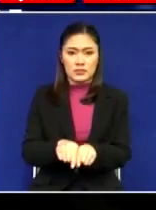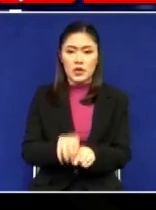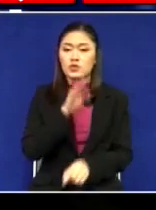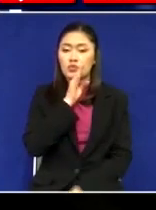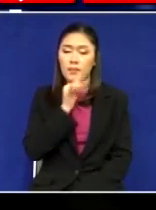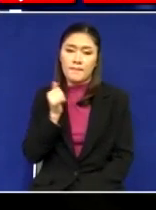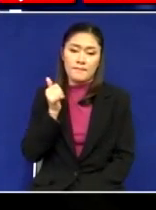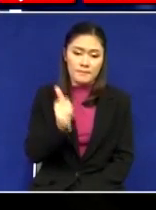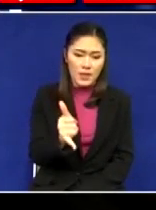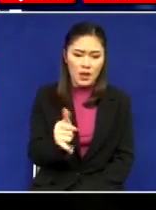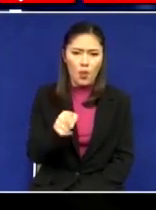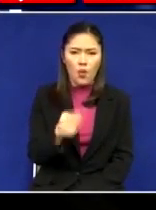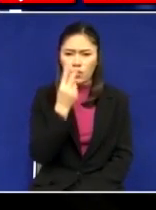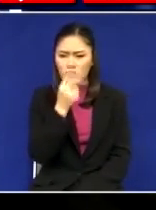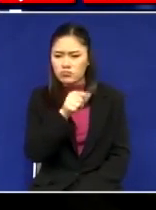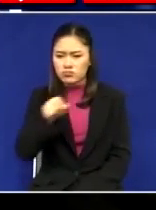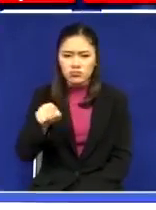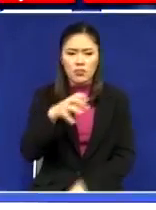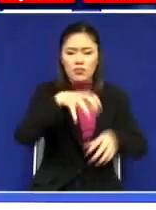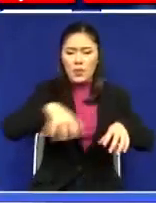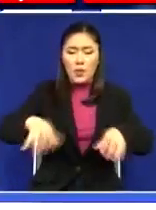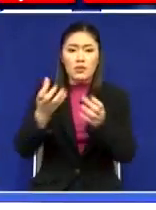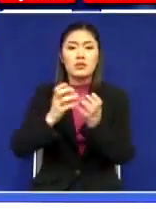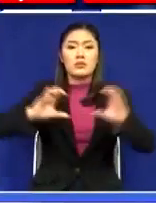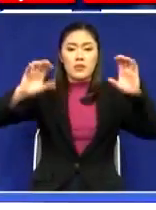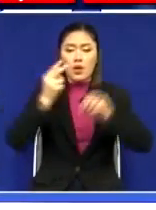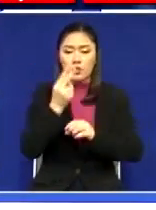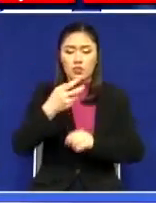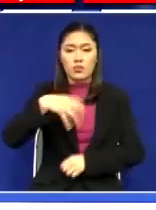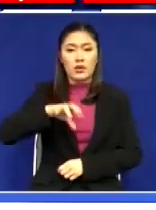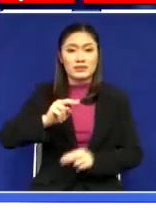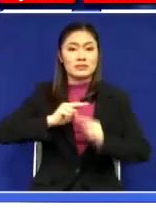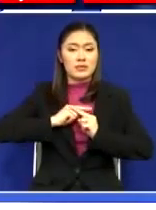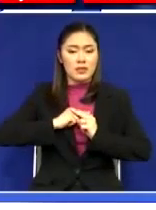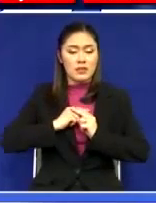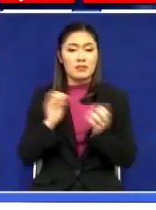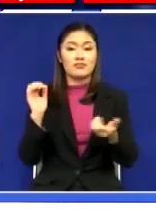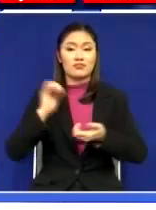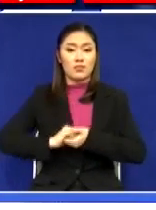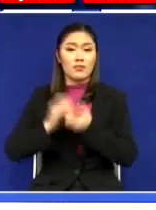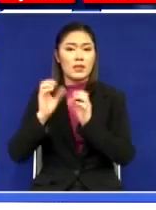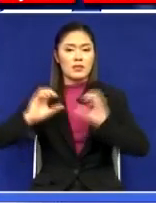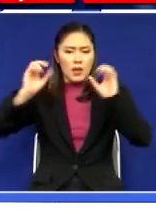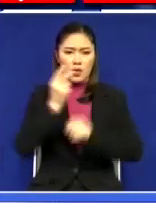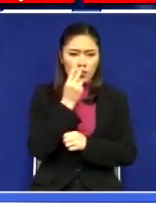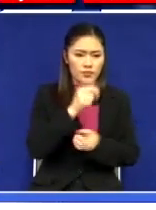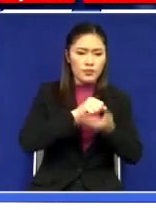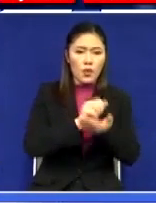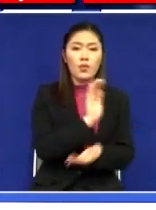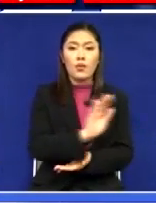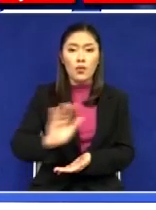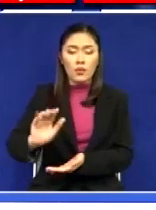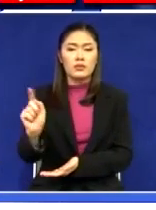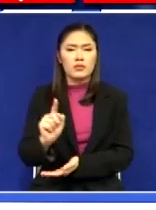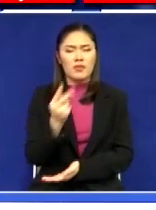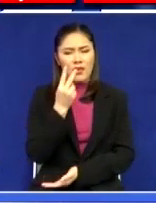ไปดูสถานที่ของภาครัฐแล้วก็ของรัฐวิสาหกิจนะครับถ้าเราไปดูสถานที่ให้บริการประชาชนของภาครัฐ